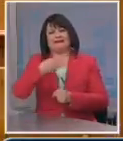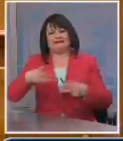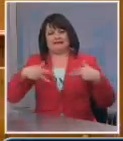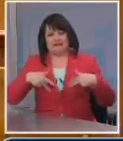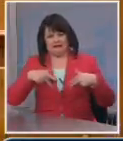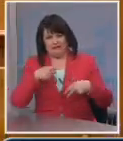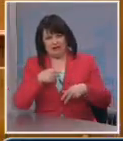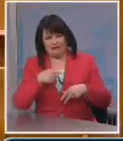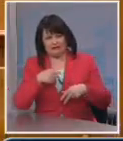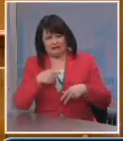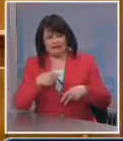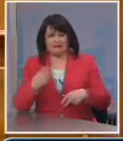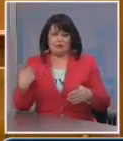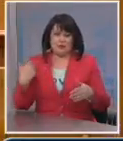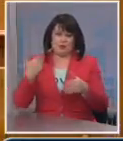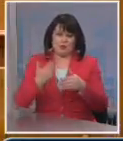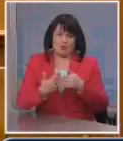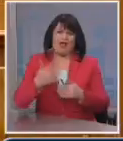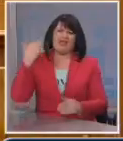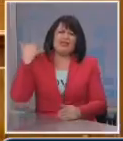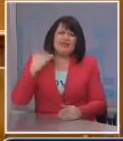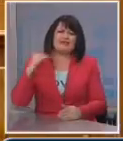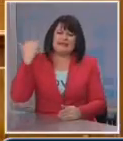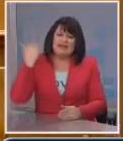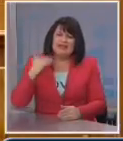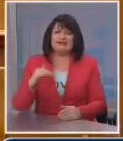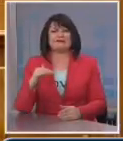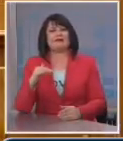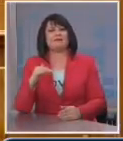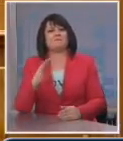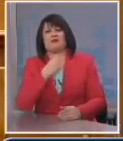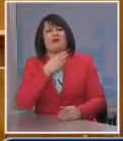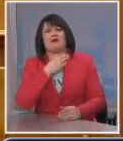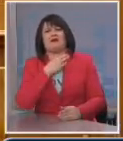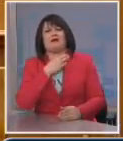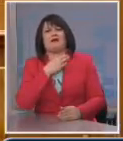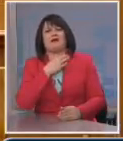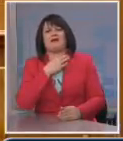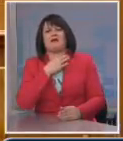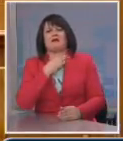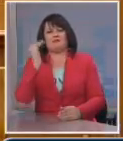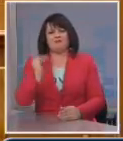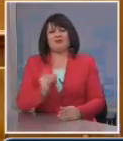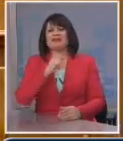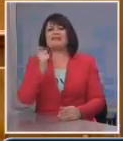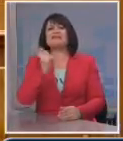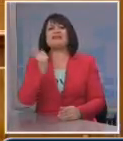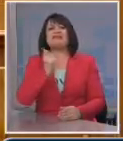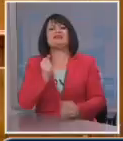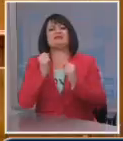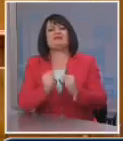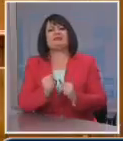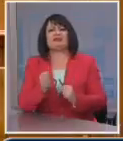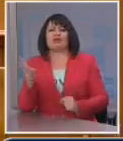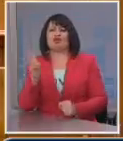από μεγάλες θυσίες των Ελλήνων πολιτών, δεν υπήρχε καμία ανάγκη μείωση των κυρίων συντάξεων, ούτε ποτέ είχε τεθεί τέτοιο ζήτημα